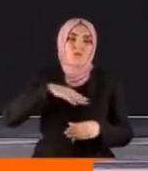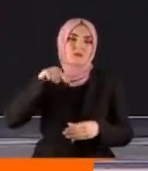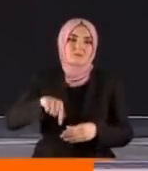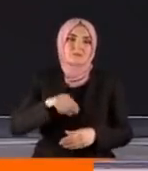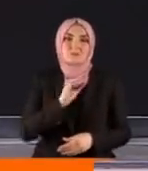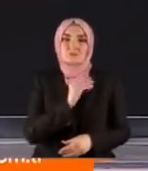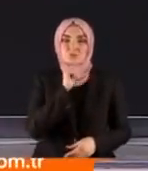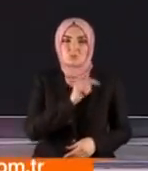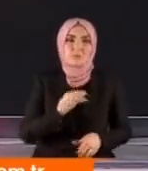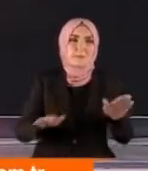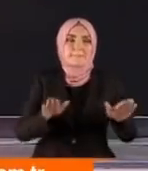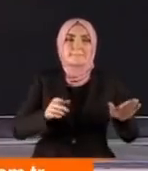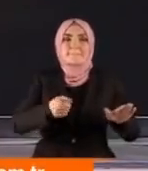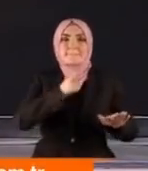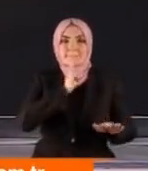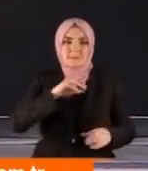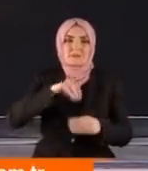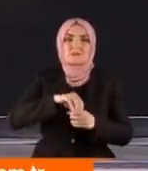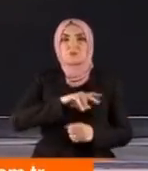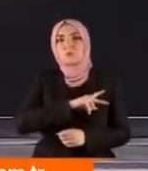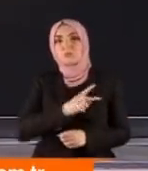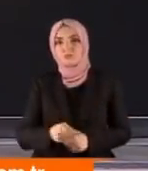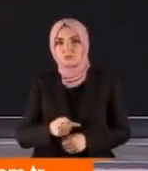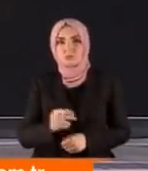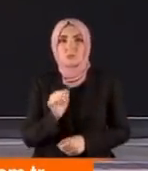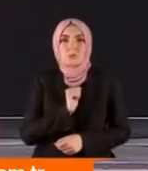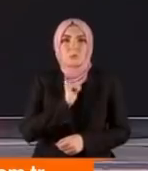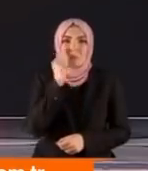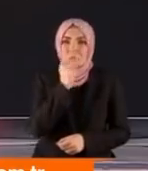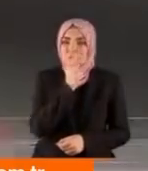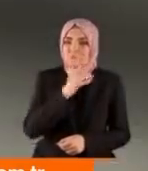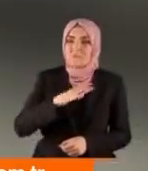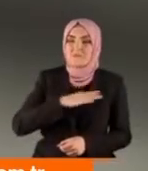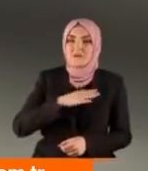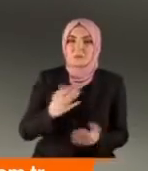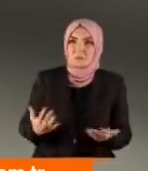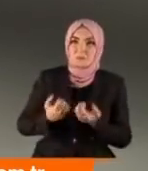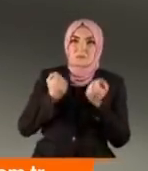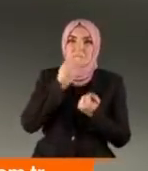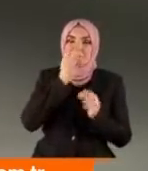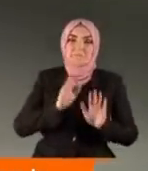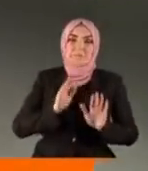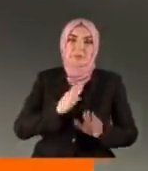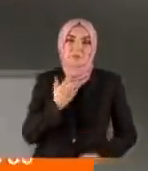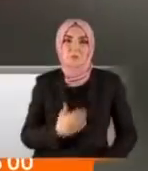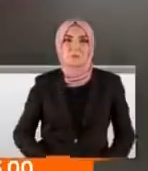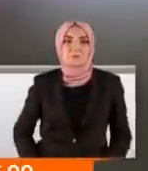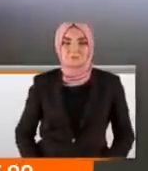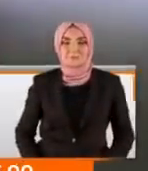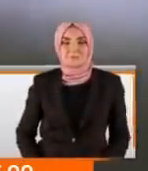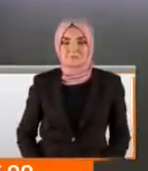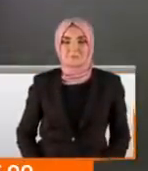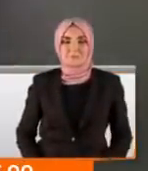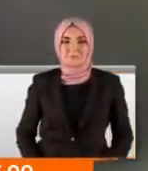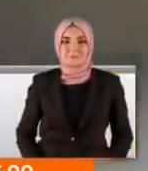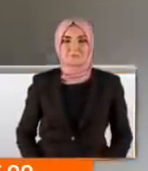kuyunun ve orada dakikalarca korkulu gözlerle kurtarılmayı bekledi. Geldik ablacığım, ben tamam. Benim yanımda oturuyorum. Korkmuyorsun